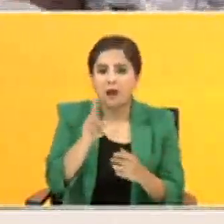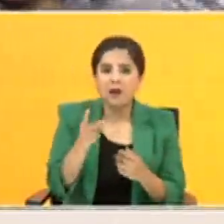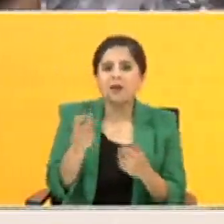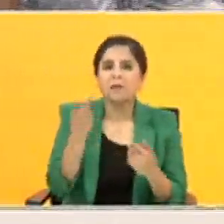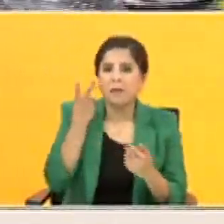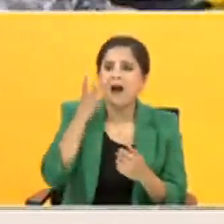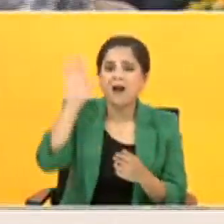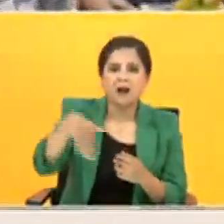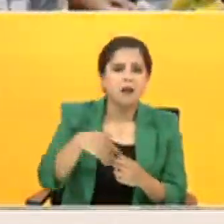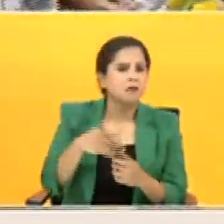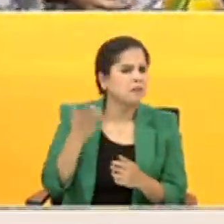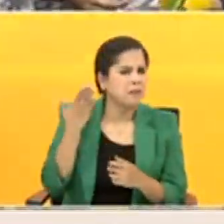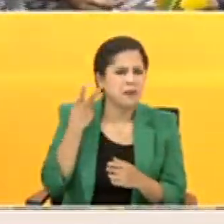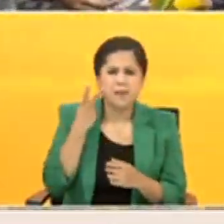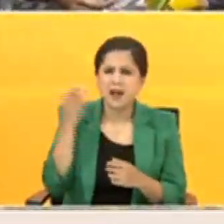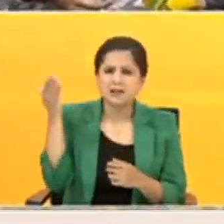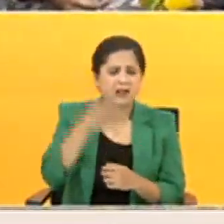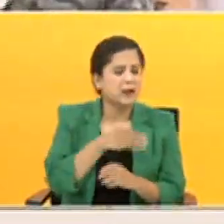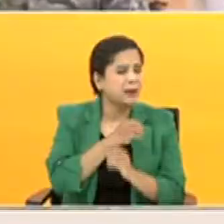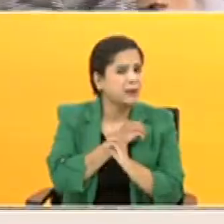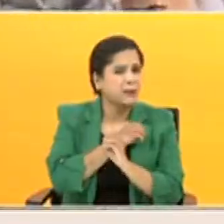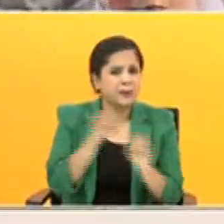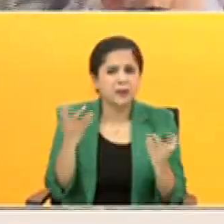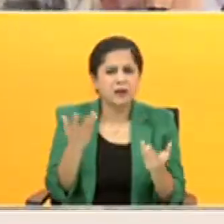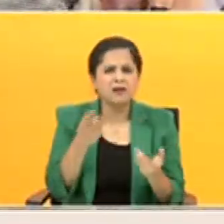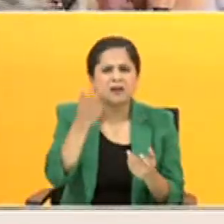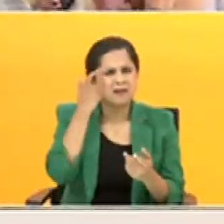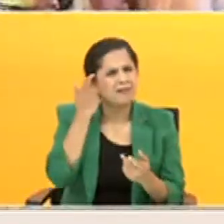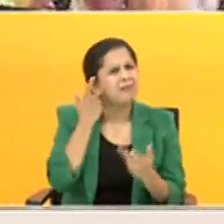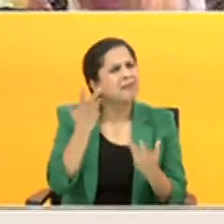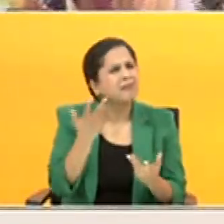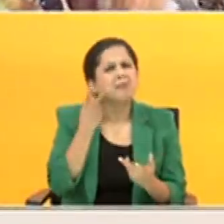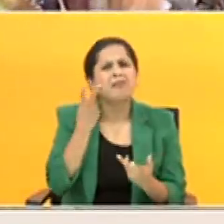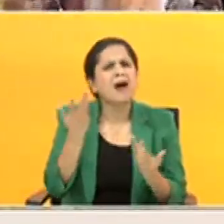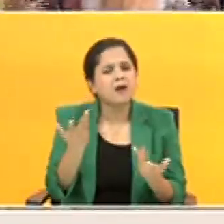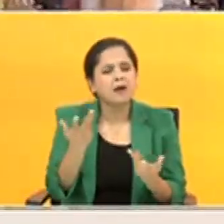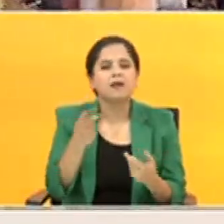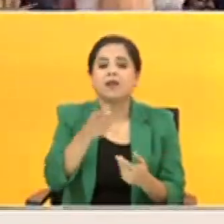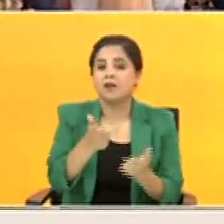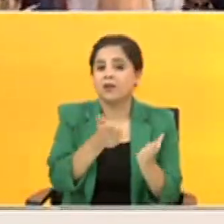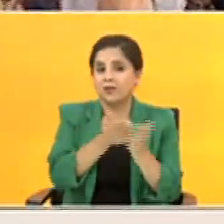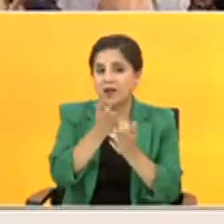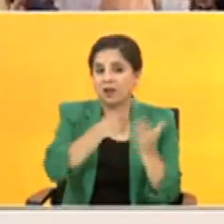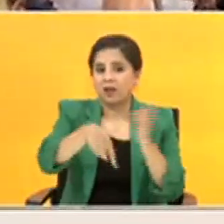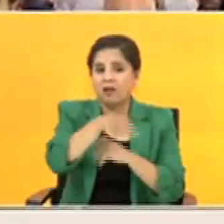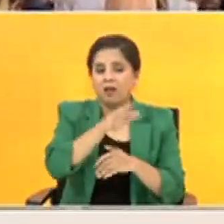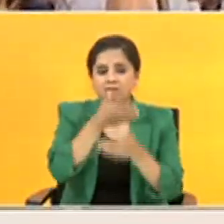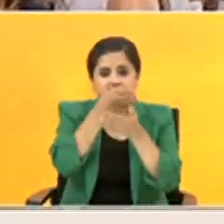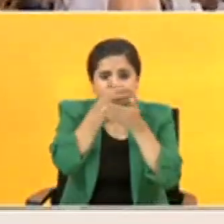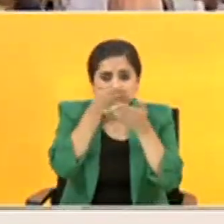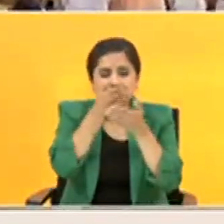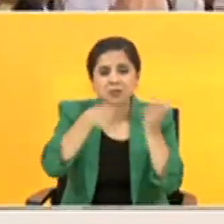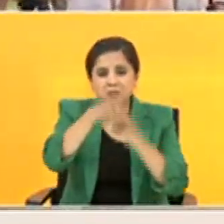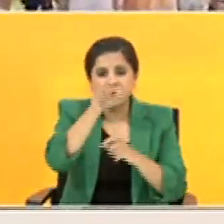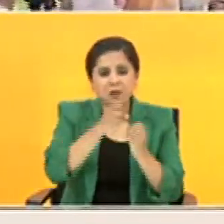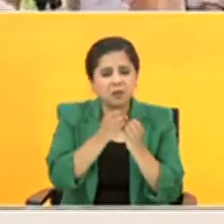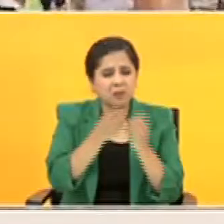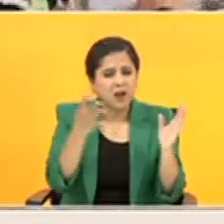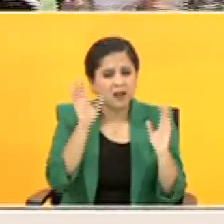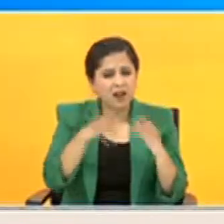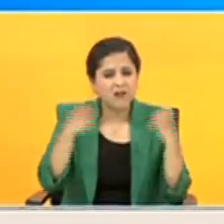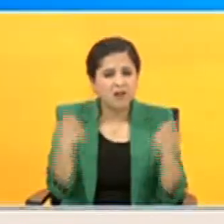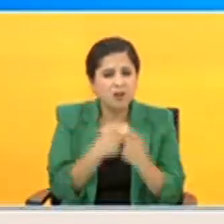कभी यहां बस नहीं चल पाई थी। क्यों? क्योंकि ये गांव माओवादी हिंसा से प्रभावित